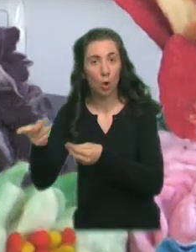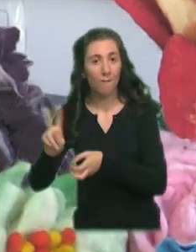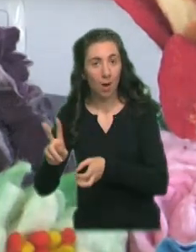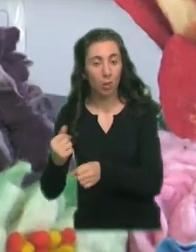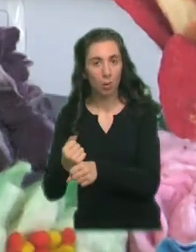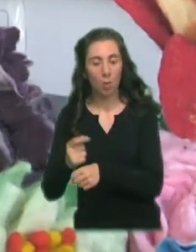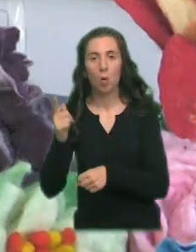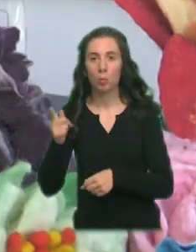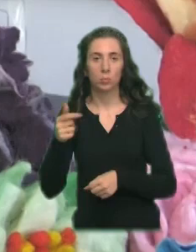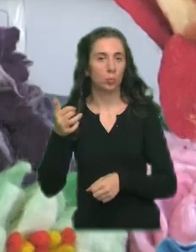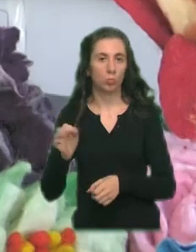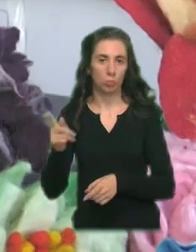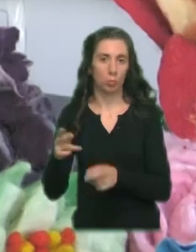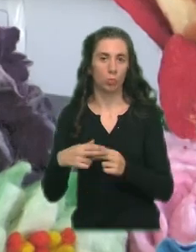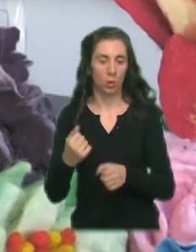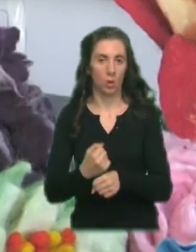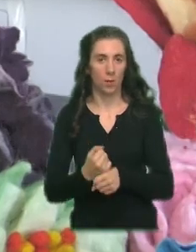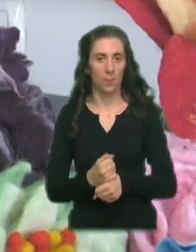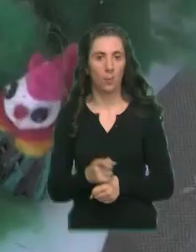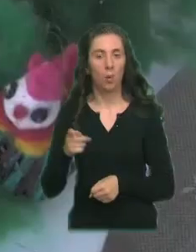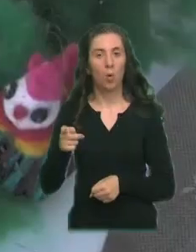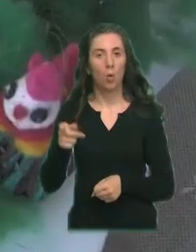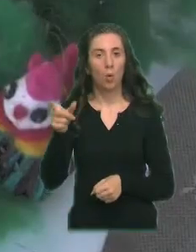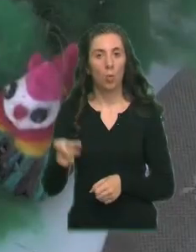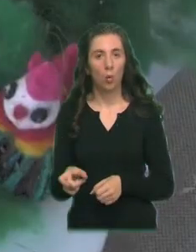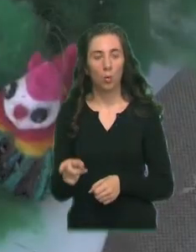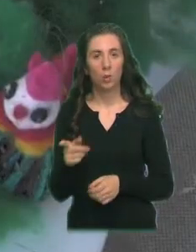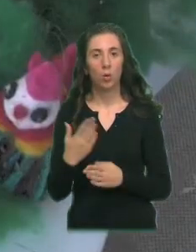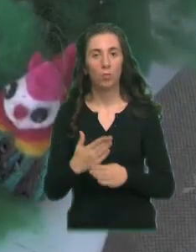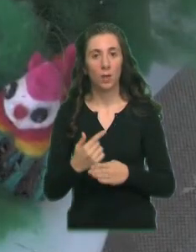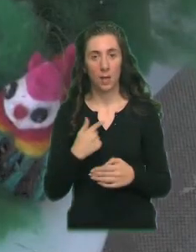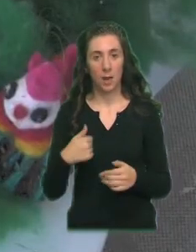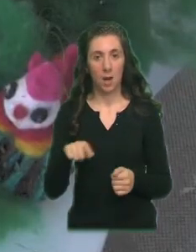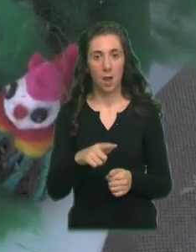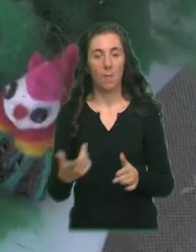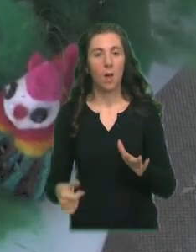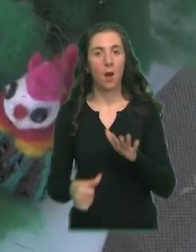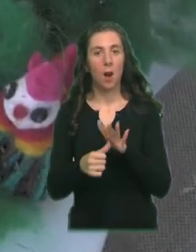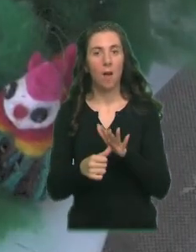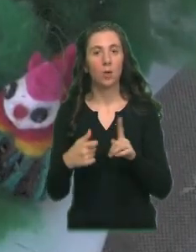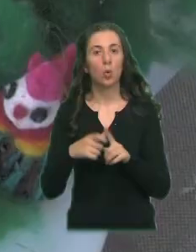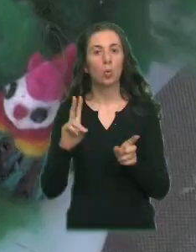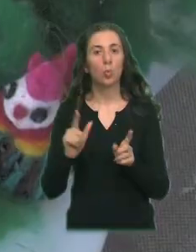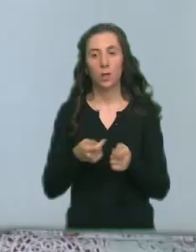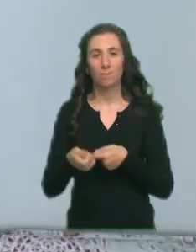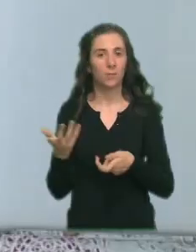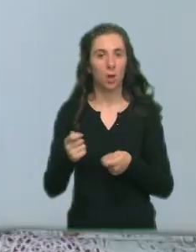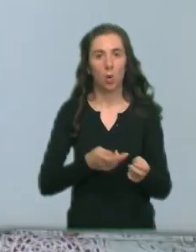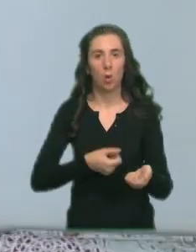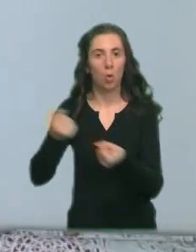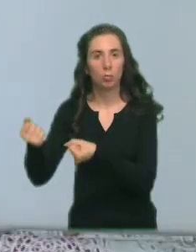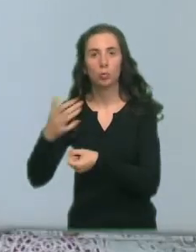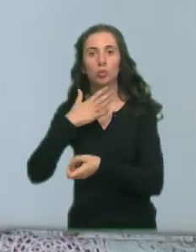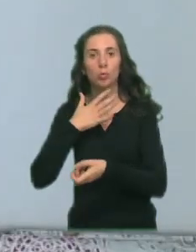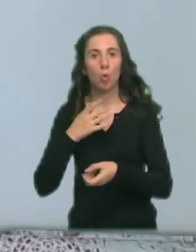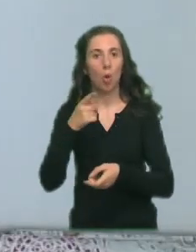kojim surađujemo, neku poštu ili nešto. On će to zaista odgovorno uvijek obaviti. Pa